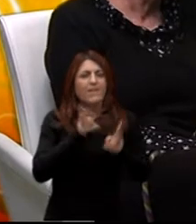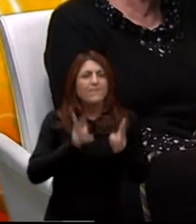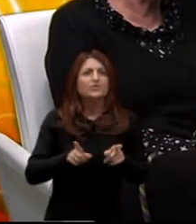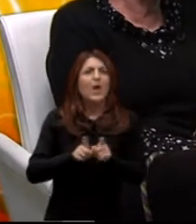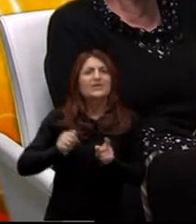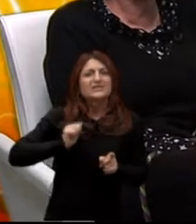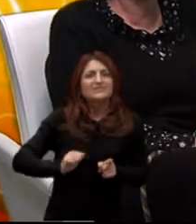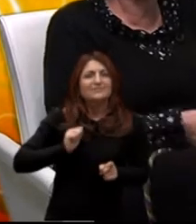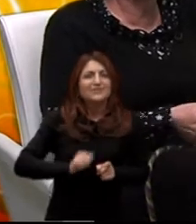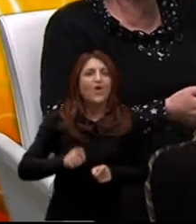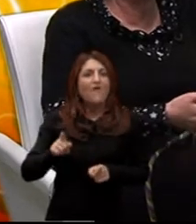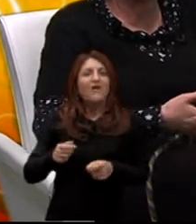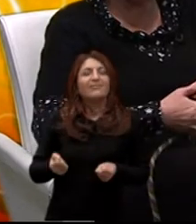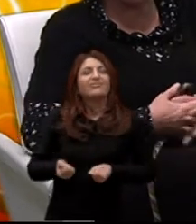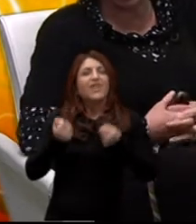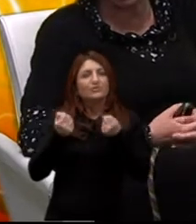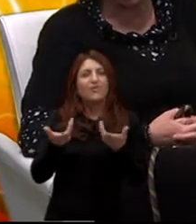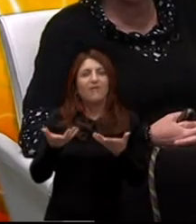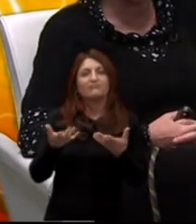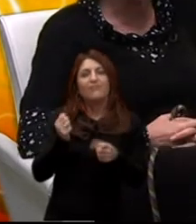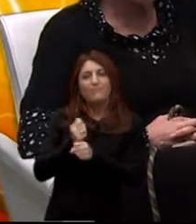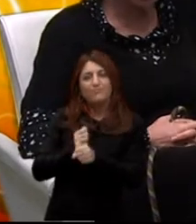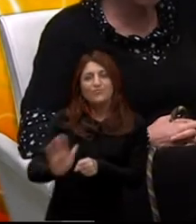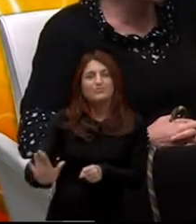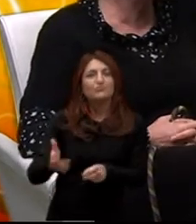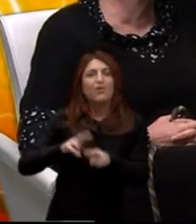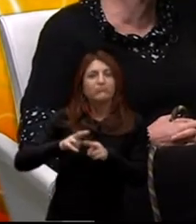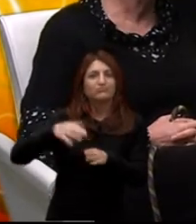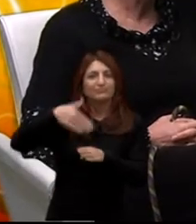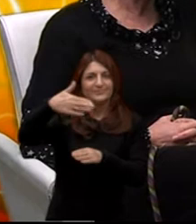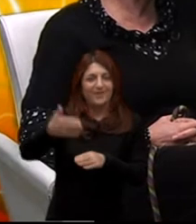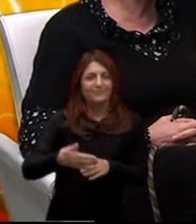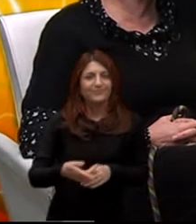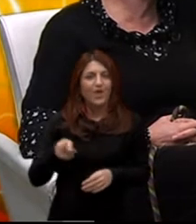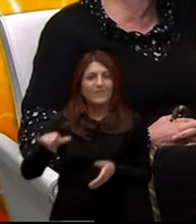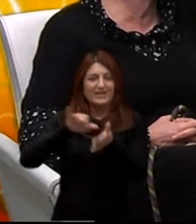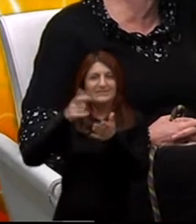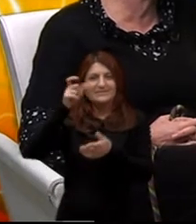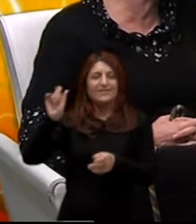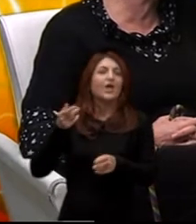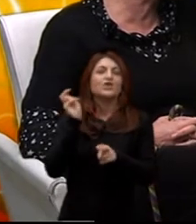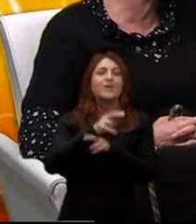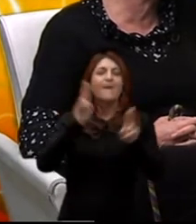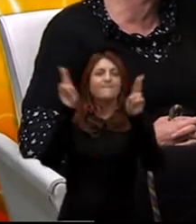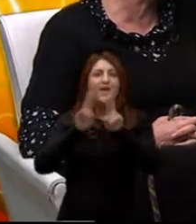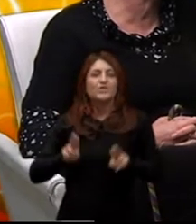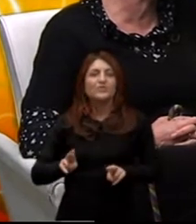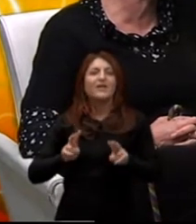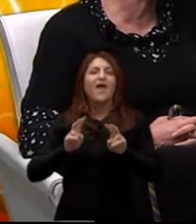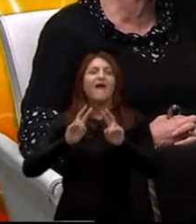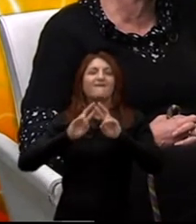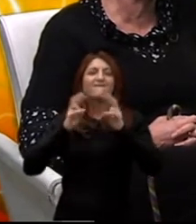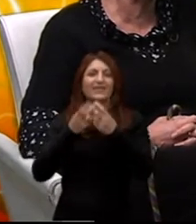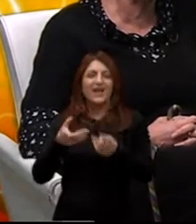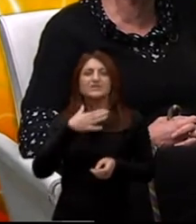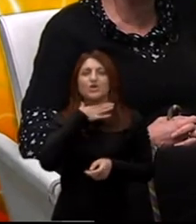izdržati tu zahtjevnu ulogu koju kasnije imaju. Zapravo, centar je član Međunarodne federacije škola koje